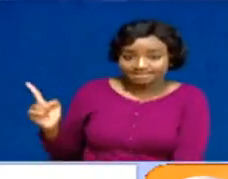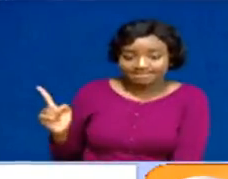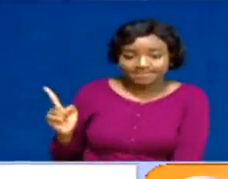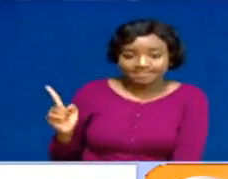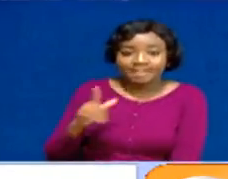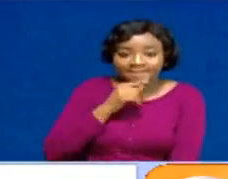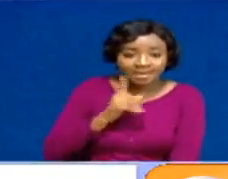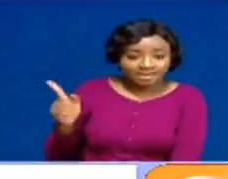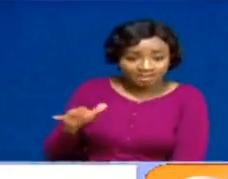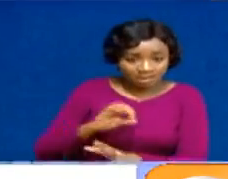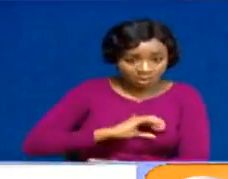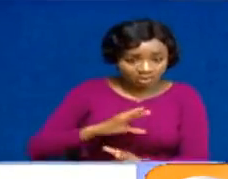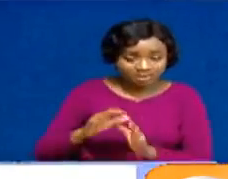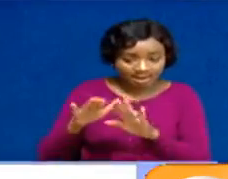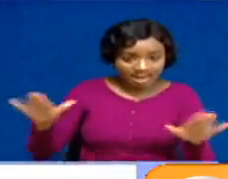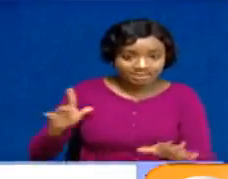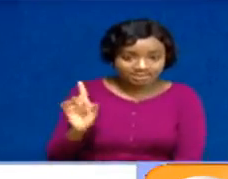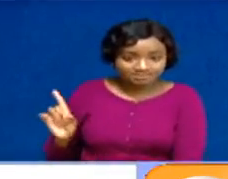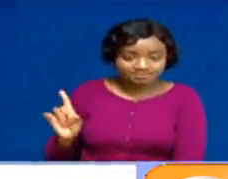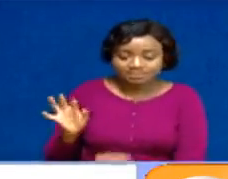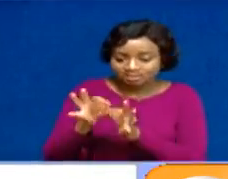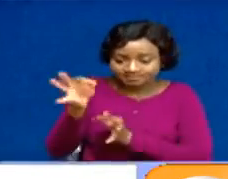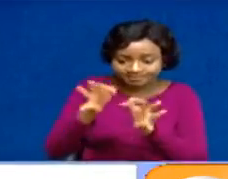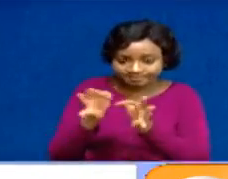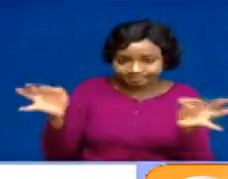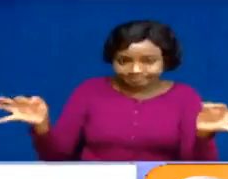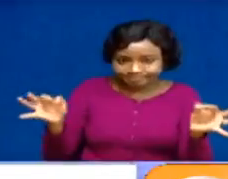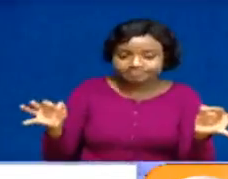owns parcel number 181, measuring